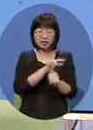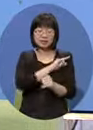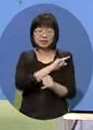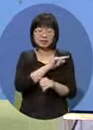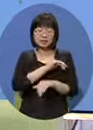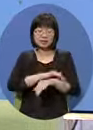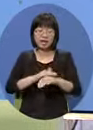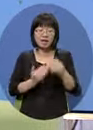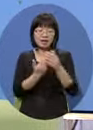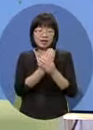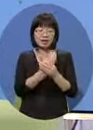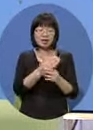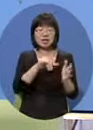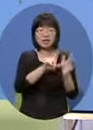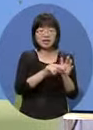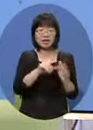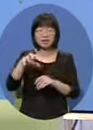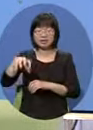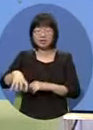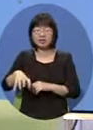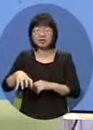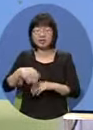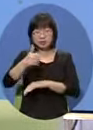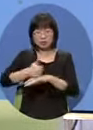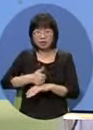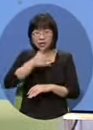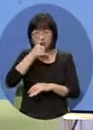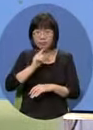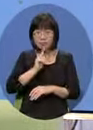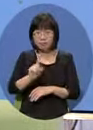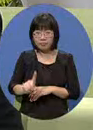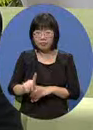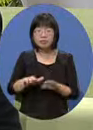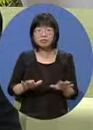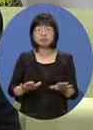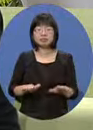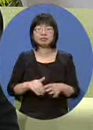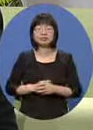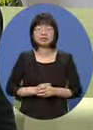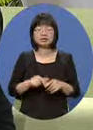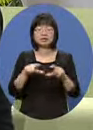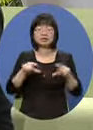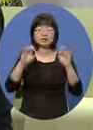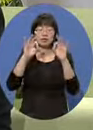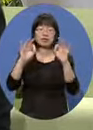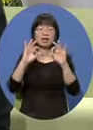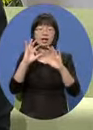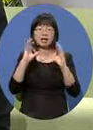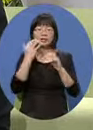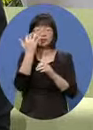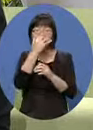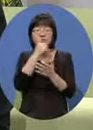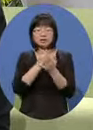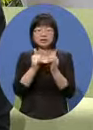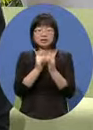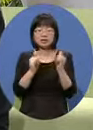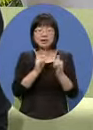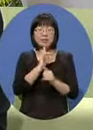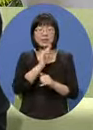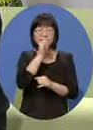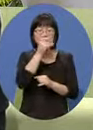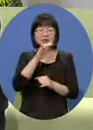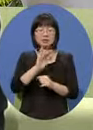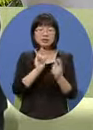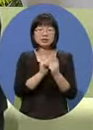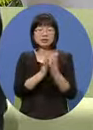일어나는 시간대나 뭐 장소 이런 거에 대한 거 결과도 있습니까? 사실 이제 일반적으로 아동 성범죄 이렇게 통칭해서 얘기를 하긴 하지만